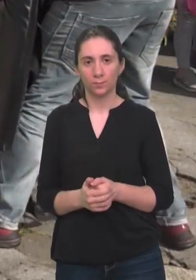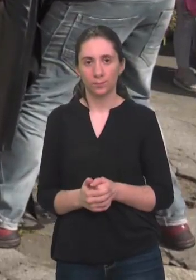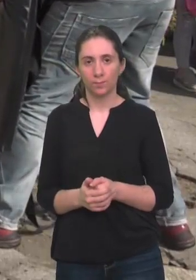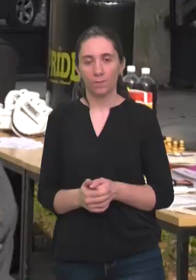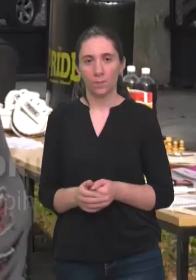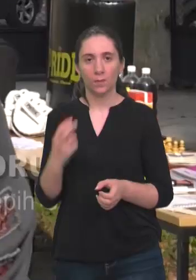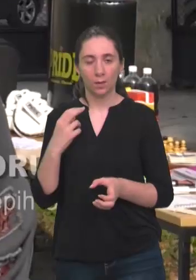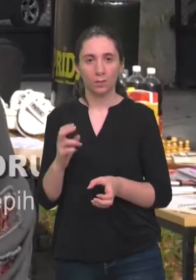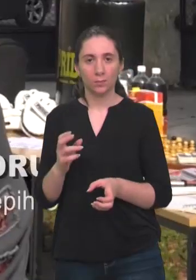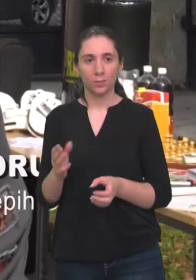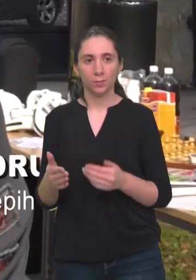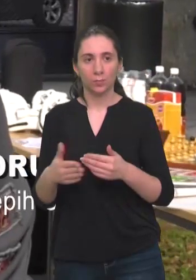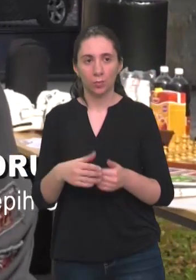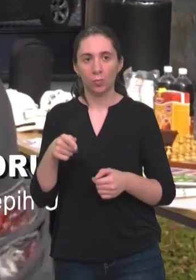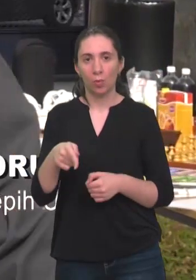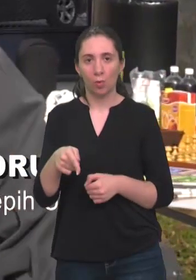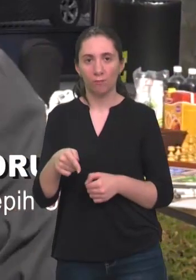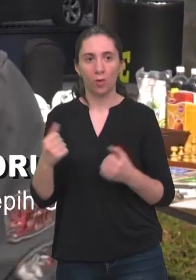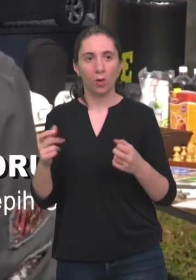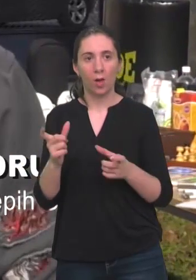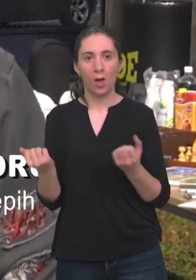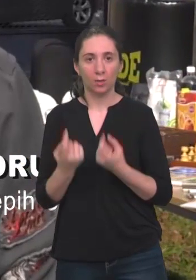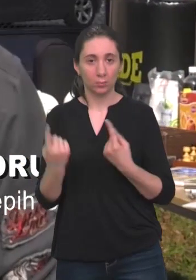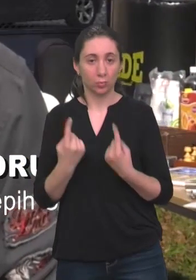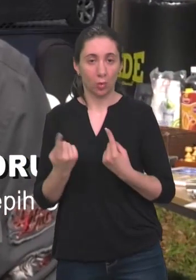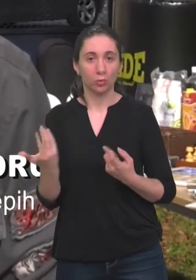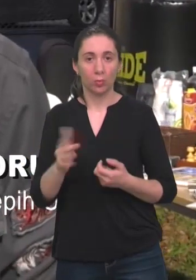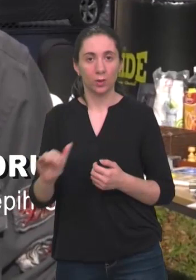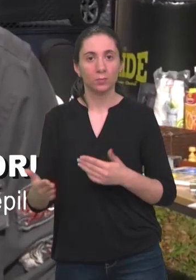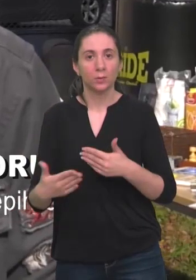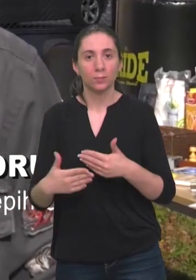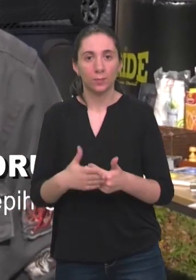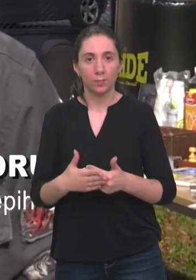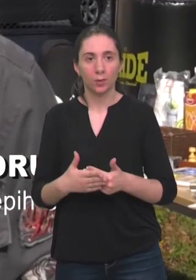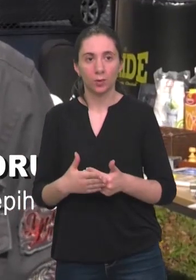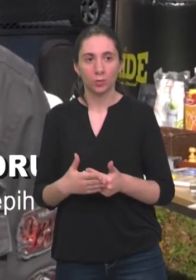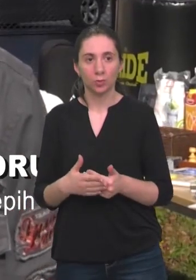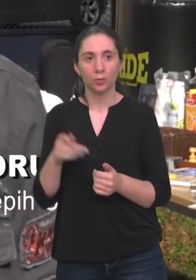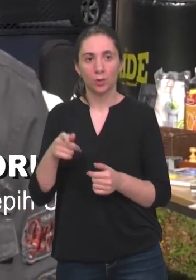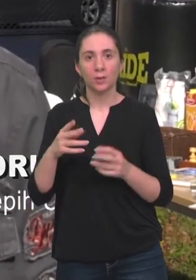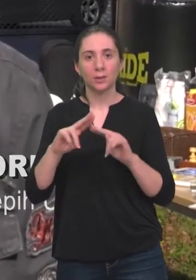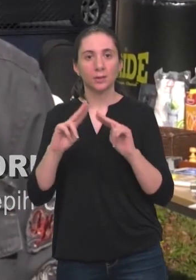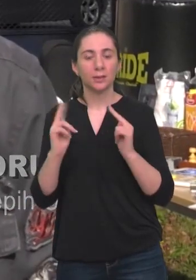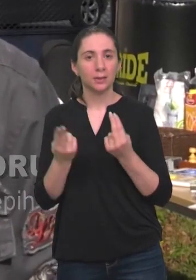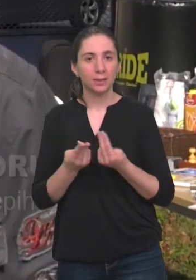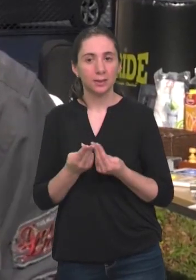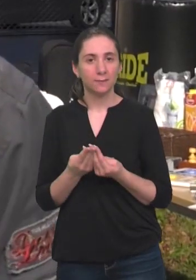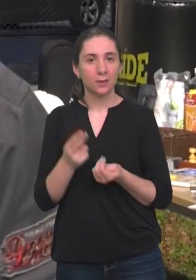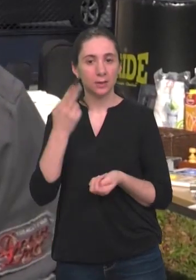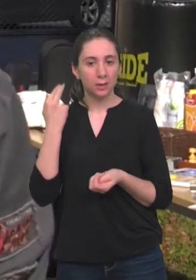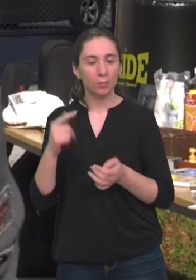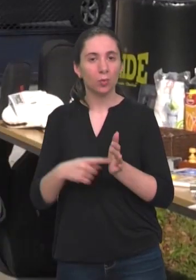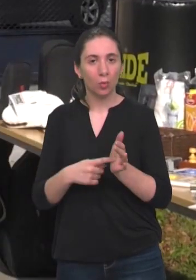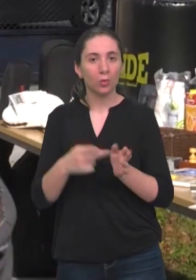Pridružili smo se ovoj akciji i događaju kako bi djeci približili zapravo taj neki svijet slijepih, dokazali im da mogu